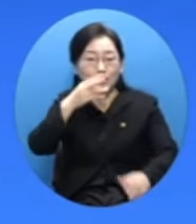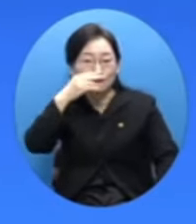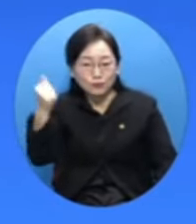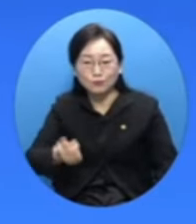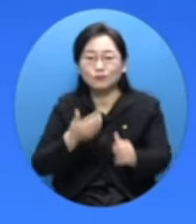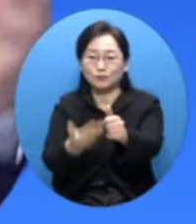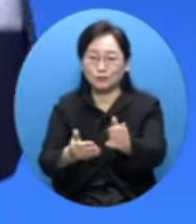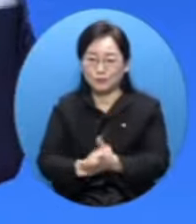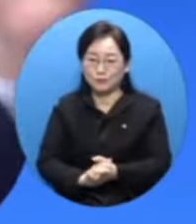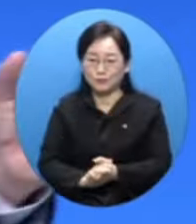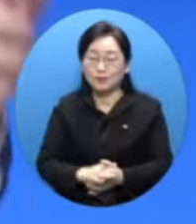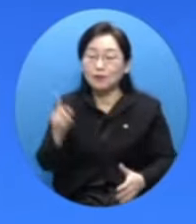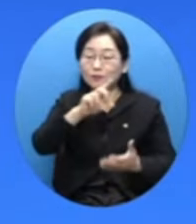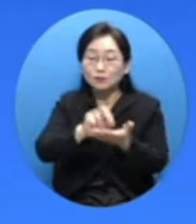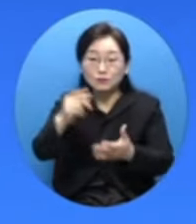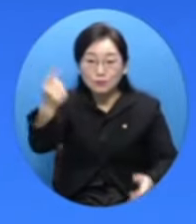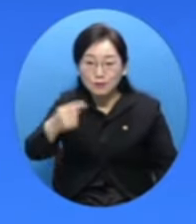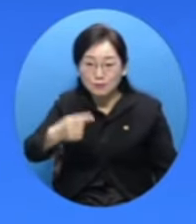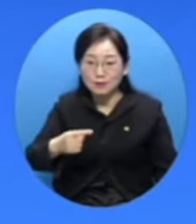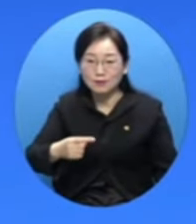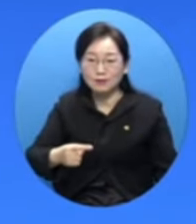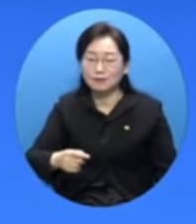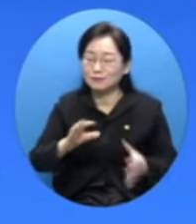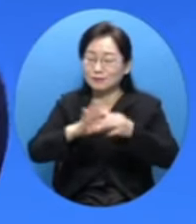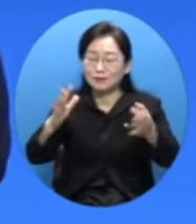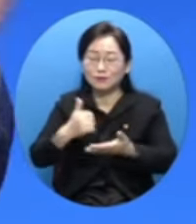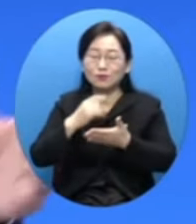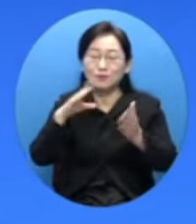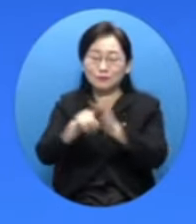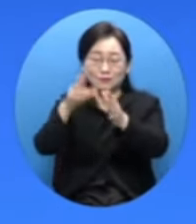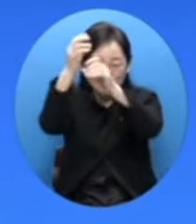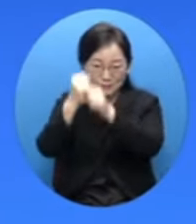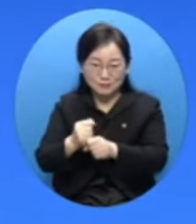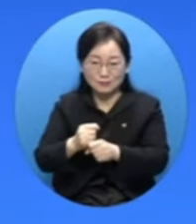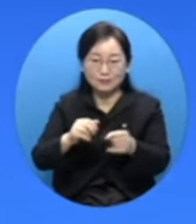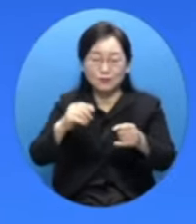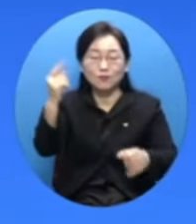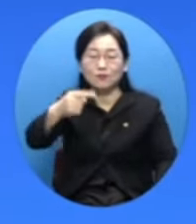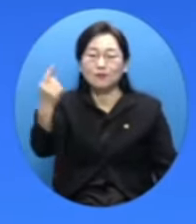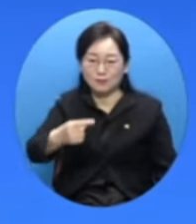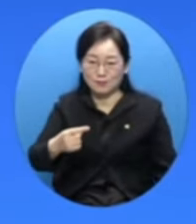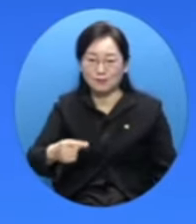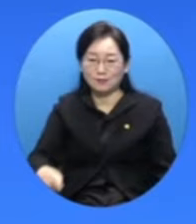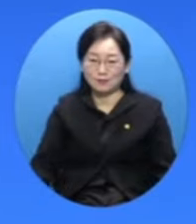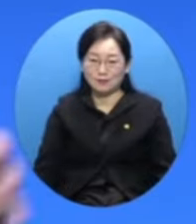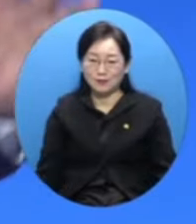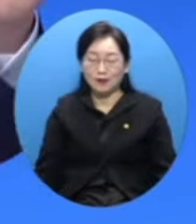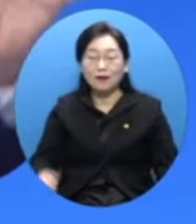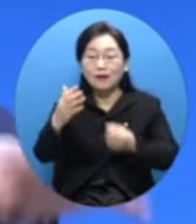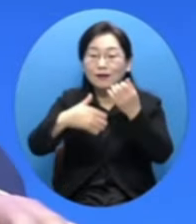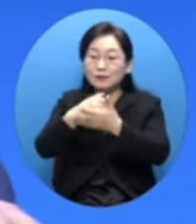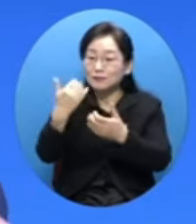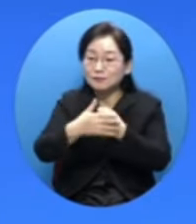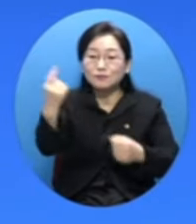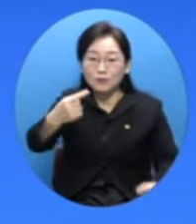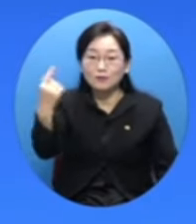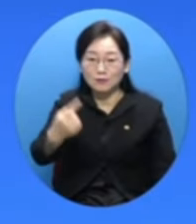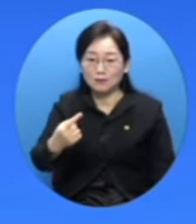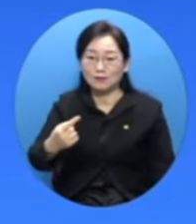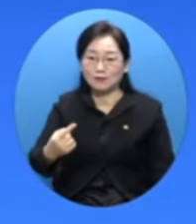것입니다. 어떤 문제가 다가온다고 할지라도 주님만 믿고 이어나가면 반드시 좋은 일이 우리에게 다가오는 것입니다. 하나님의 은혜가 임하는